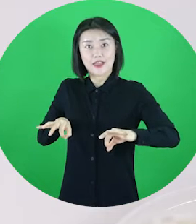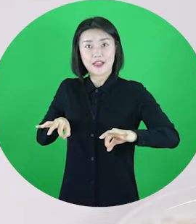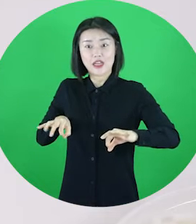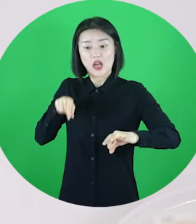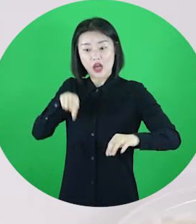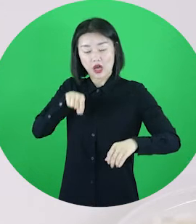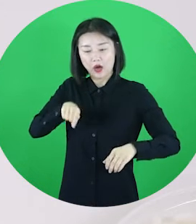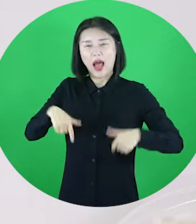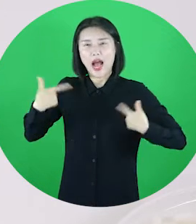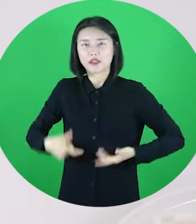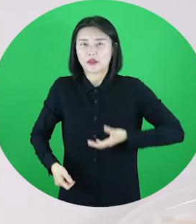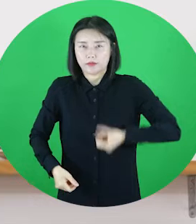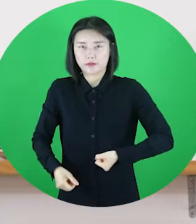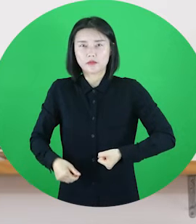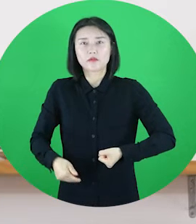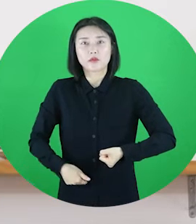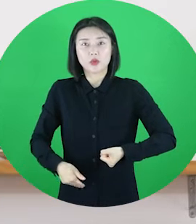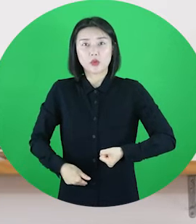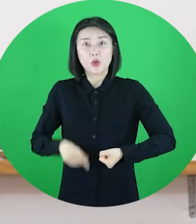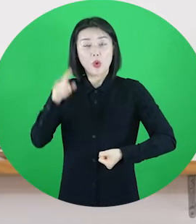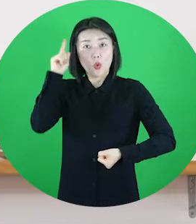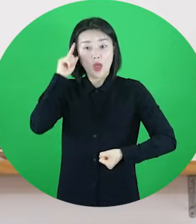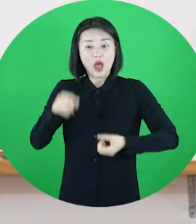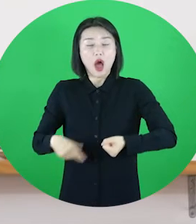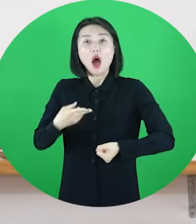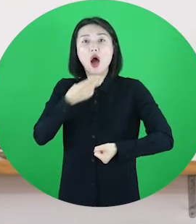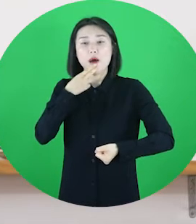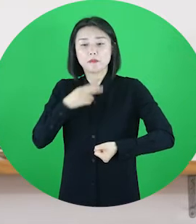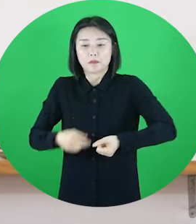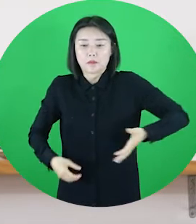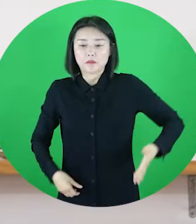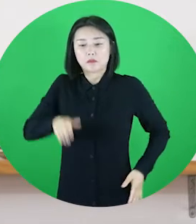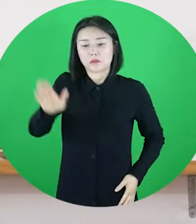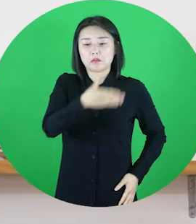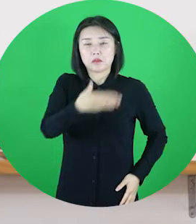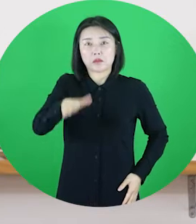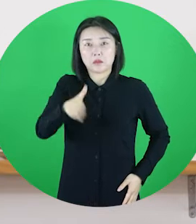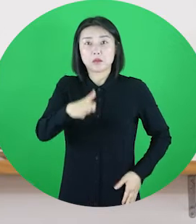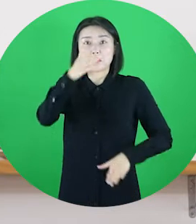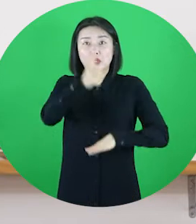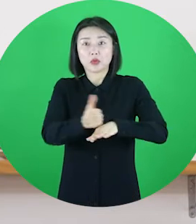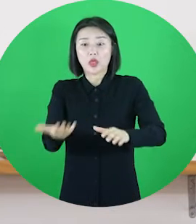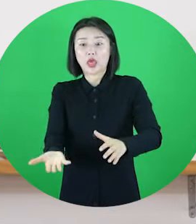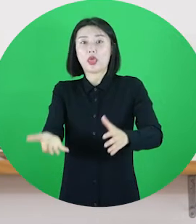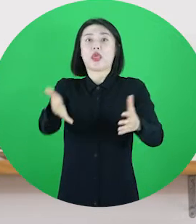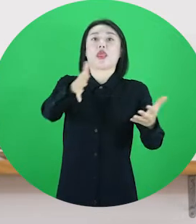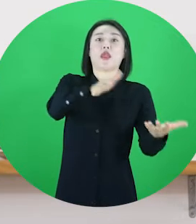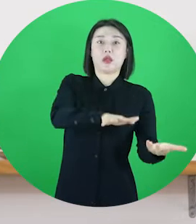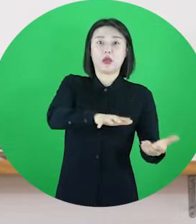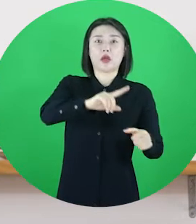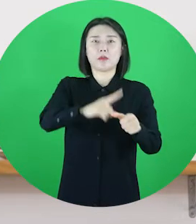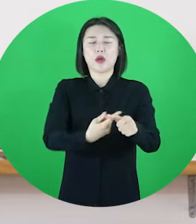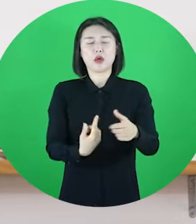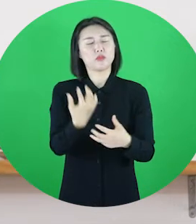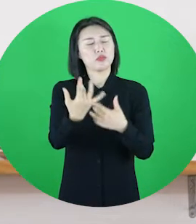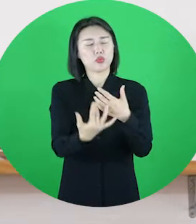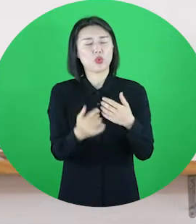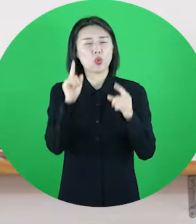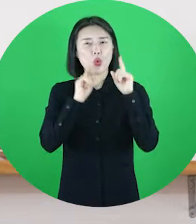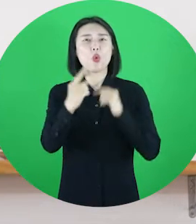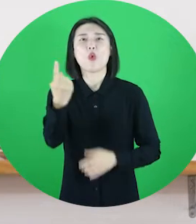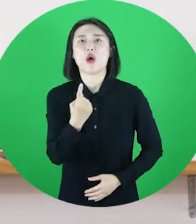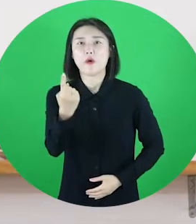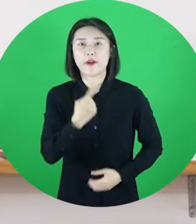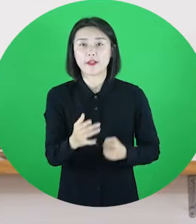손잡이를 항상 잡아줘야 돼요. 우리 손잡이를 잡지 않고 볶다 보면은 이 궁중 팬이 넘어질 수도 있기